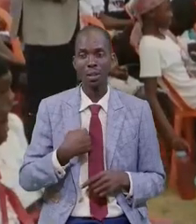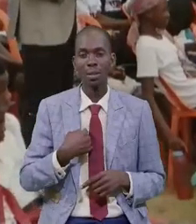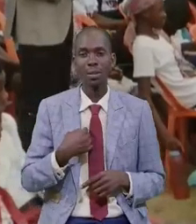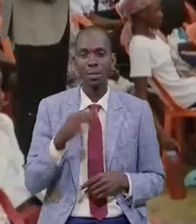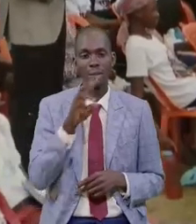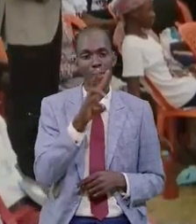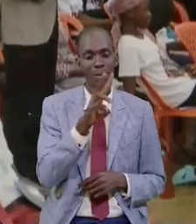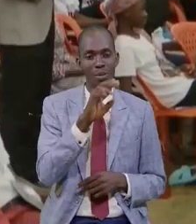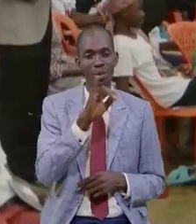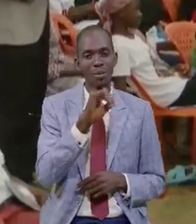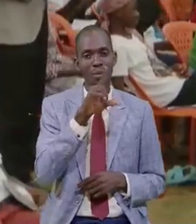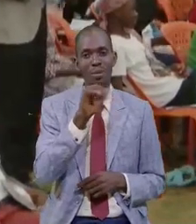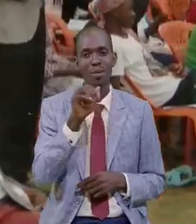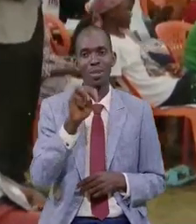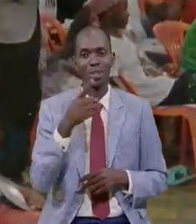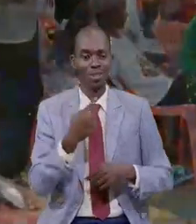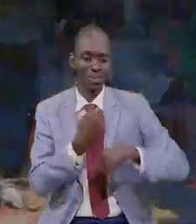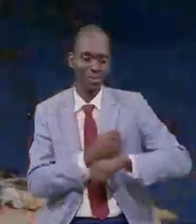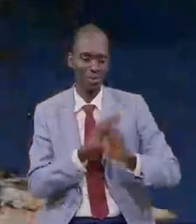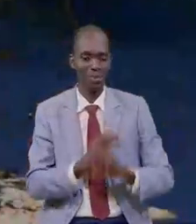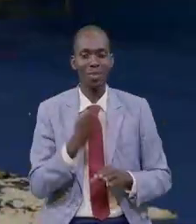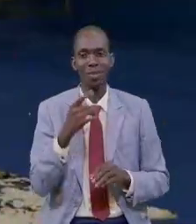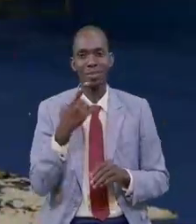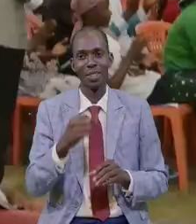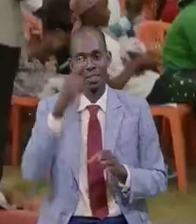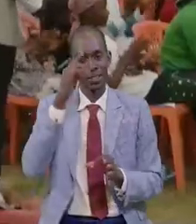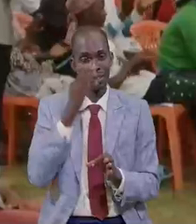moi William le défenseur de la